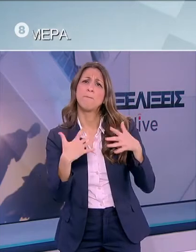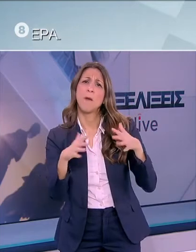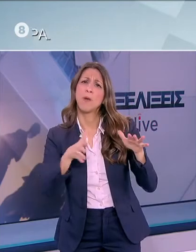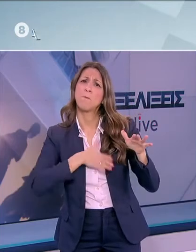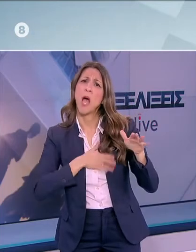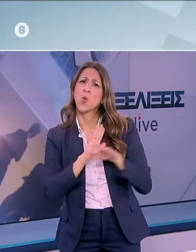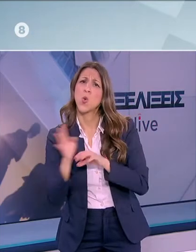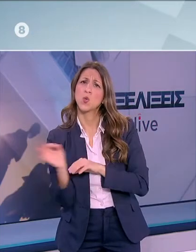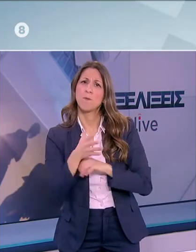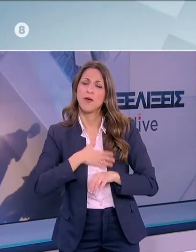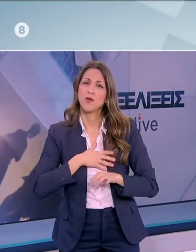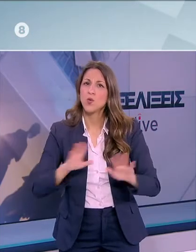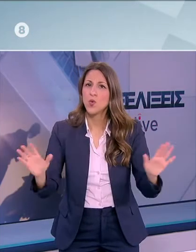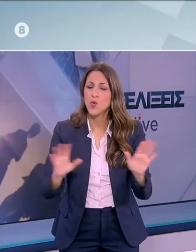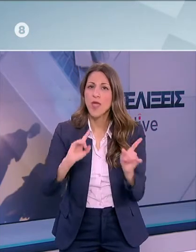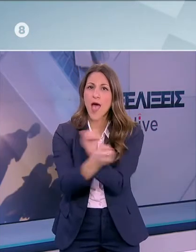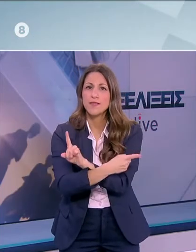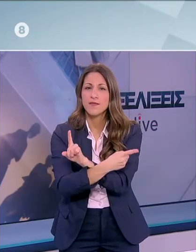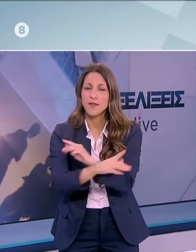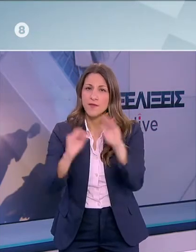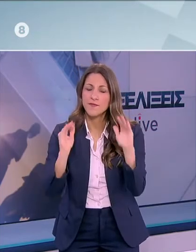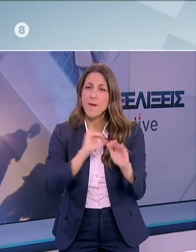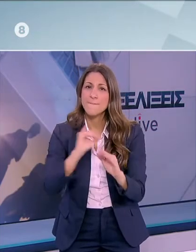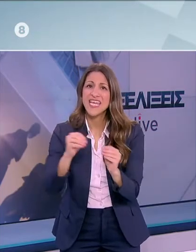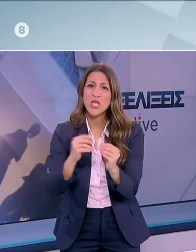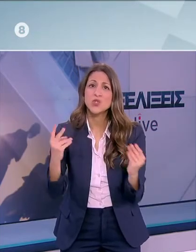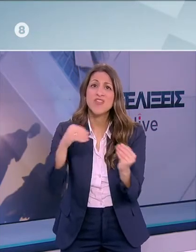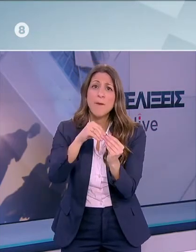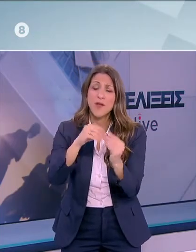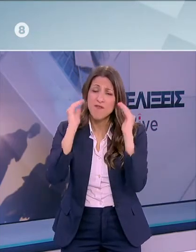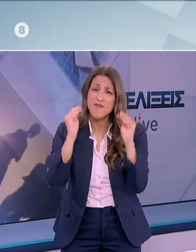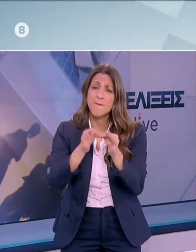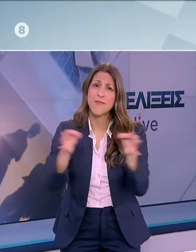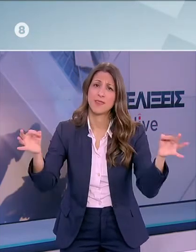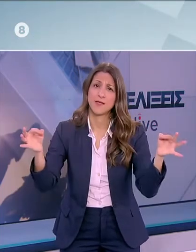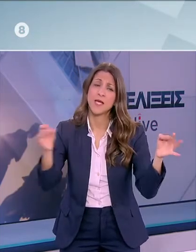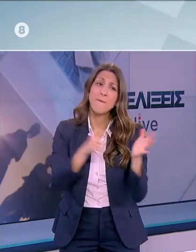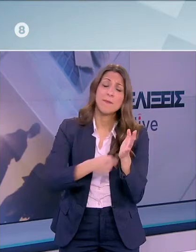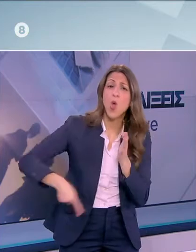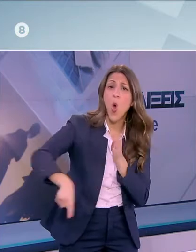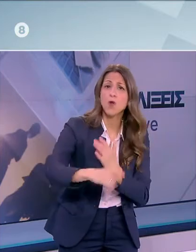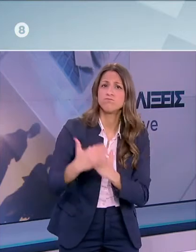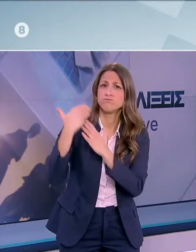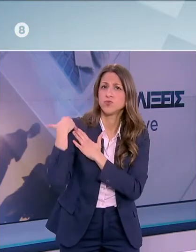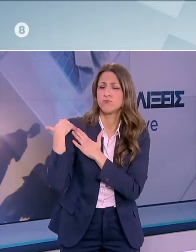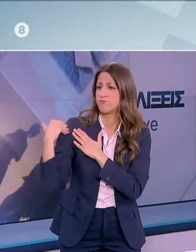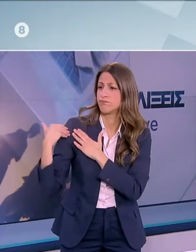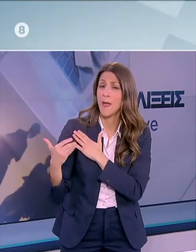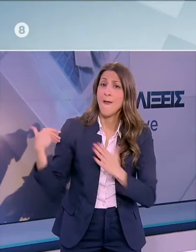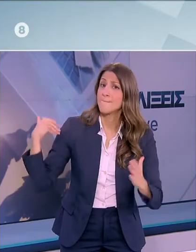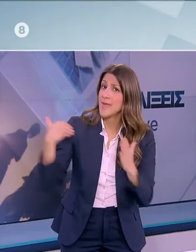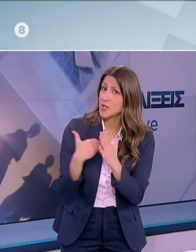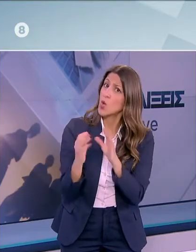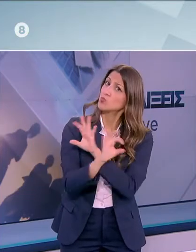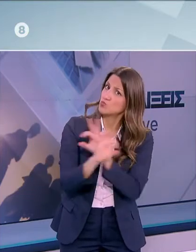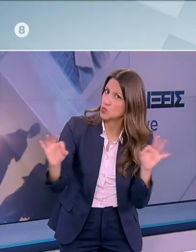λέμε μέχρι τις 27 Απριλίου. Εάν μέσα στο το επόμενο τριήμερο δεν είμαστε υπεύθυνοι και σοβαροί όπως ήμασταν συντριπτικά όλο αυτό